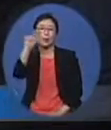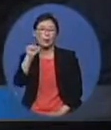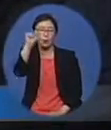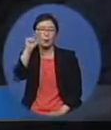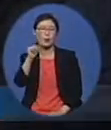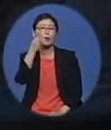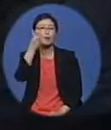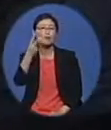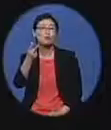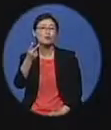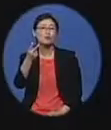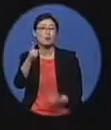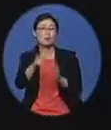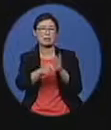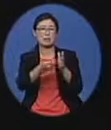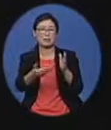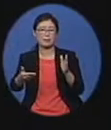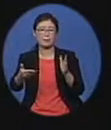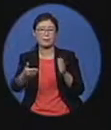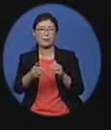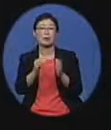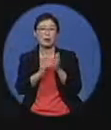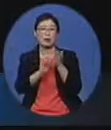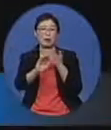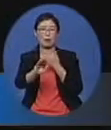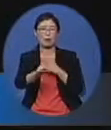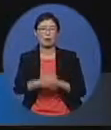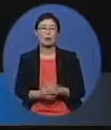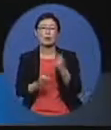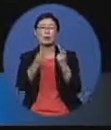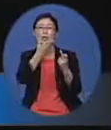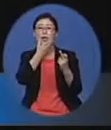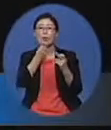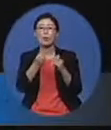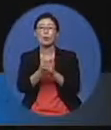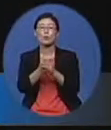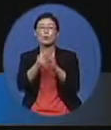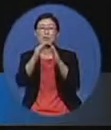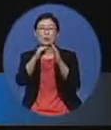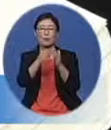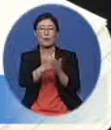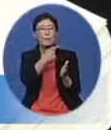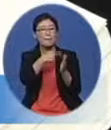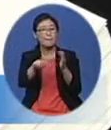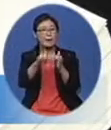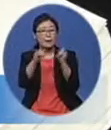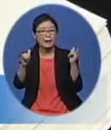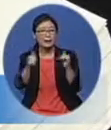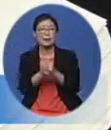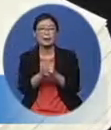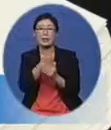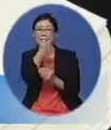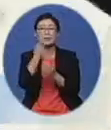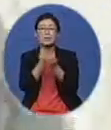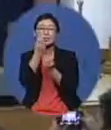시간. 그 시간이 힘겹게 지나고 형제복지원 피해 생존자들의 삶이 담긴 책이